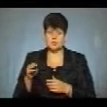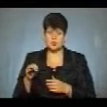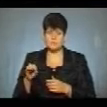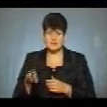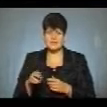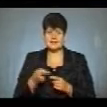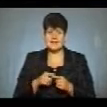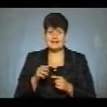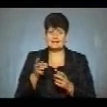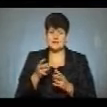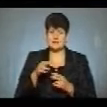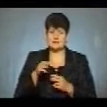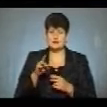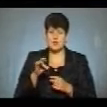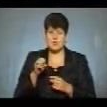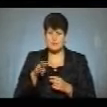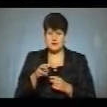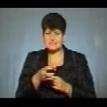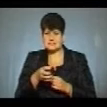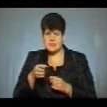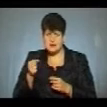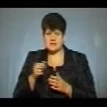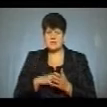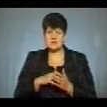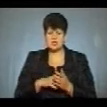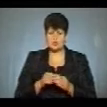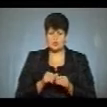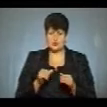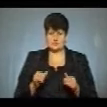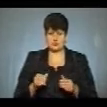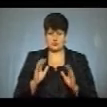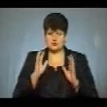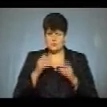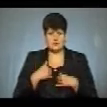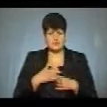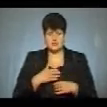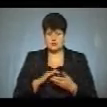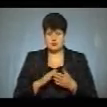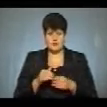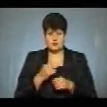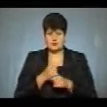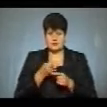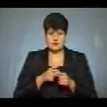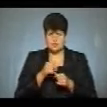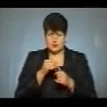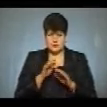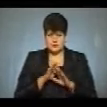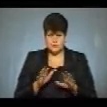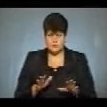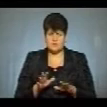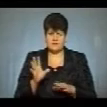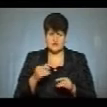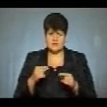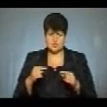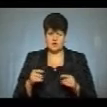забирати тромб, який є причиною розвитку інсульта. На жаль, в наших умовах ми це не можемо зробити, немає ангіографа. Хоча всі